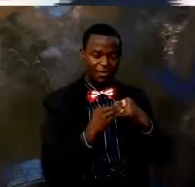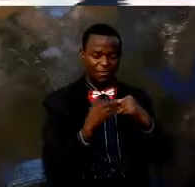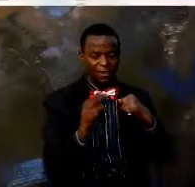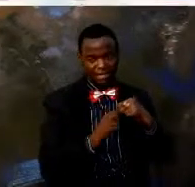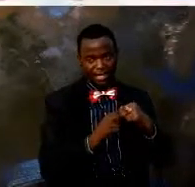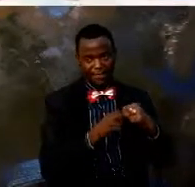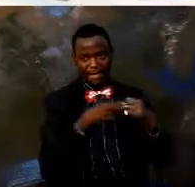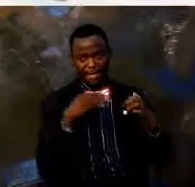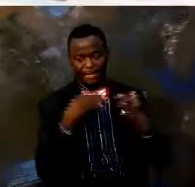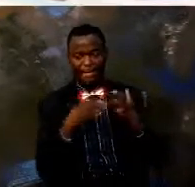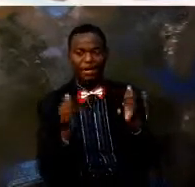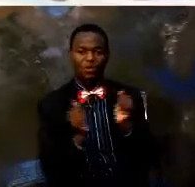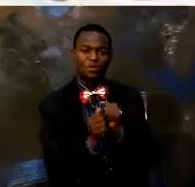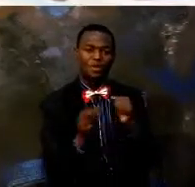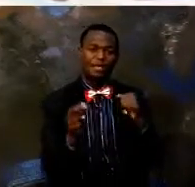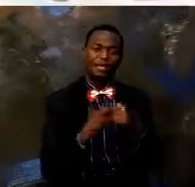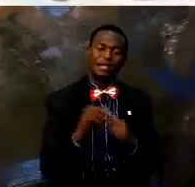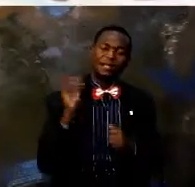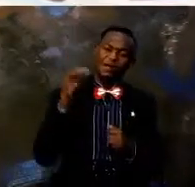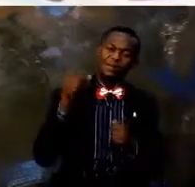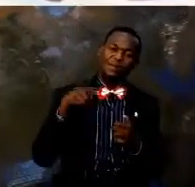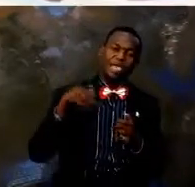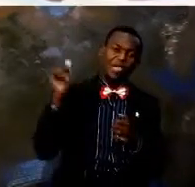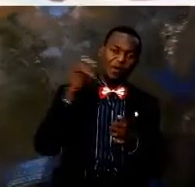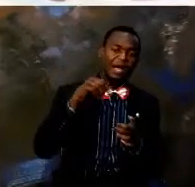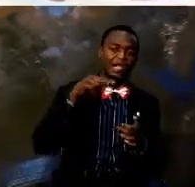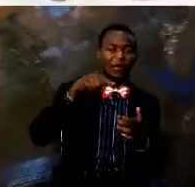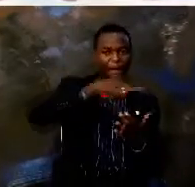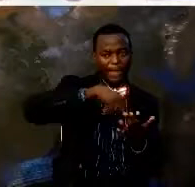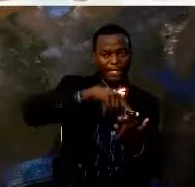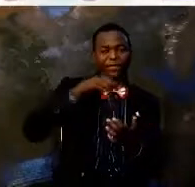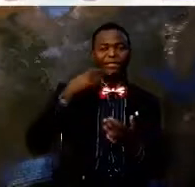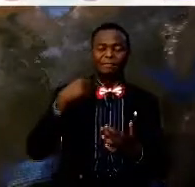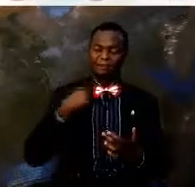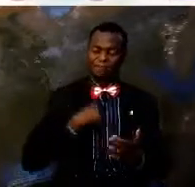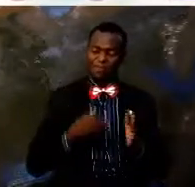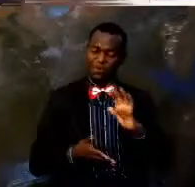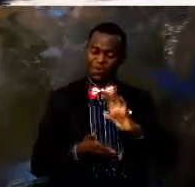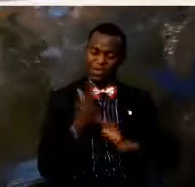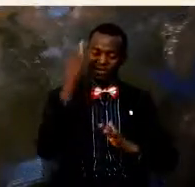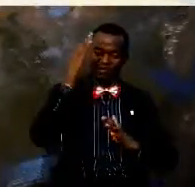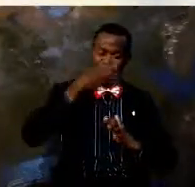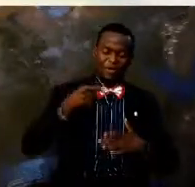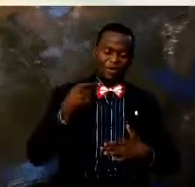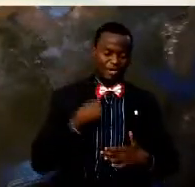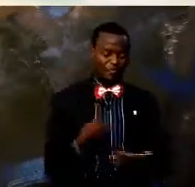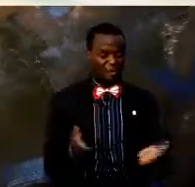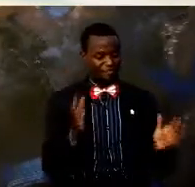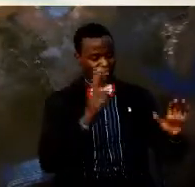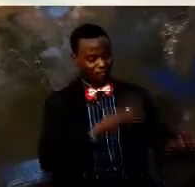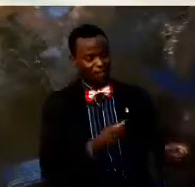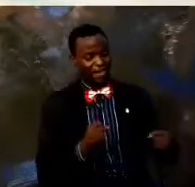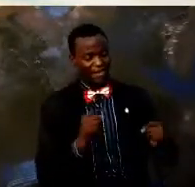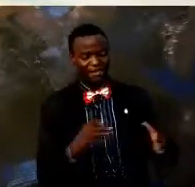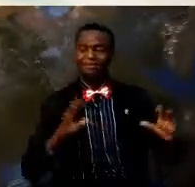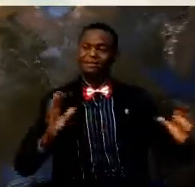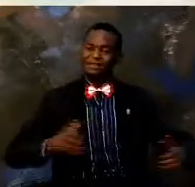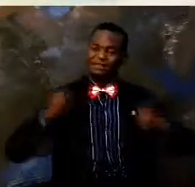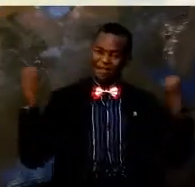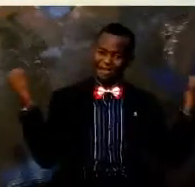Yohana Patmo, mimi ni wa kwanza na wa mwisho, alfa na omega. Nilikuwa nimekufa lakini ni